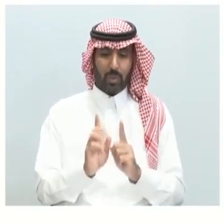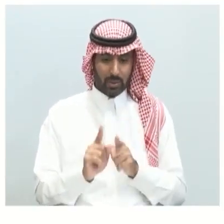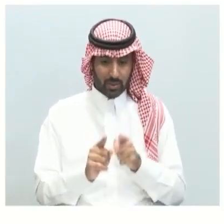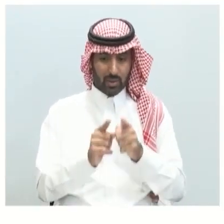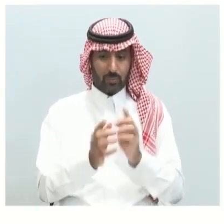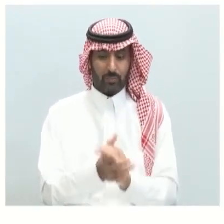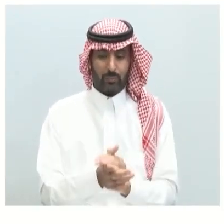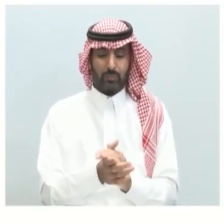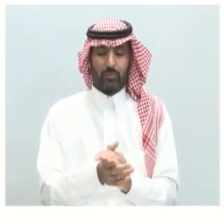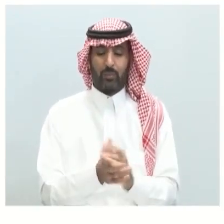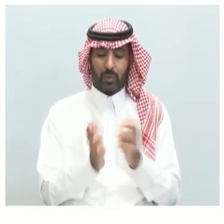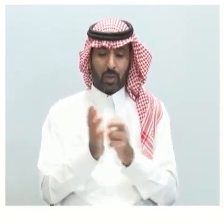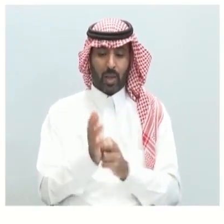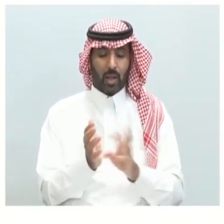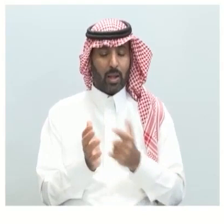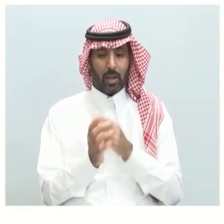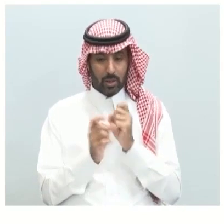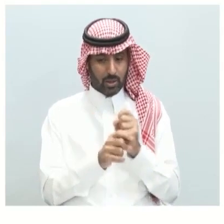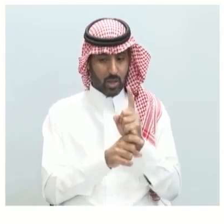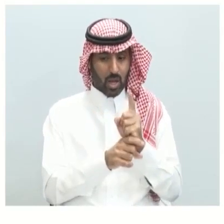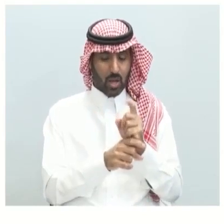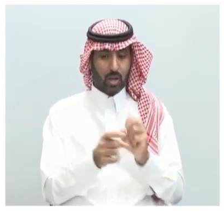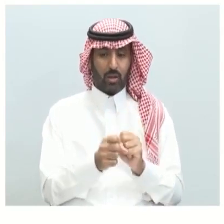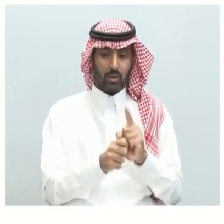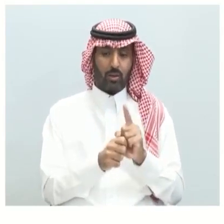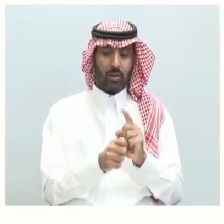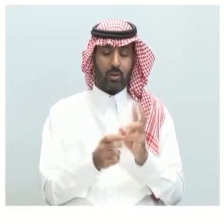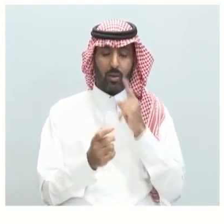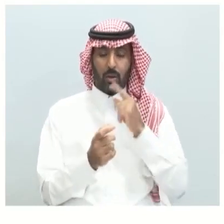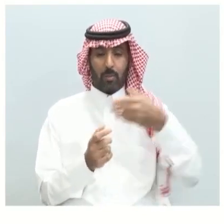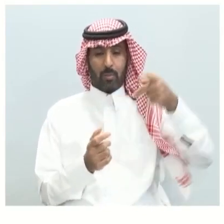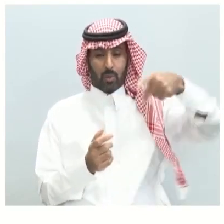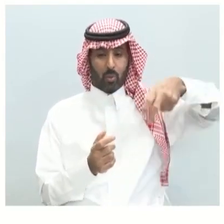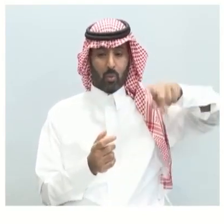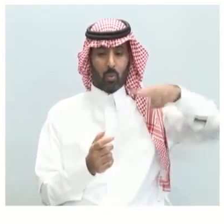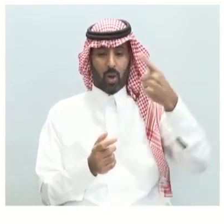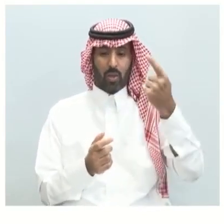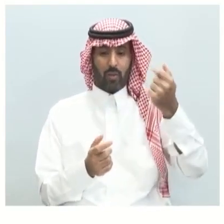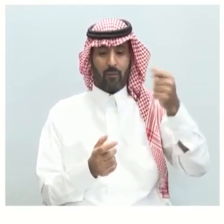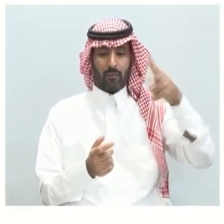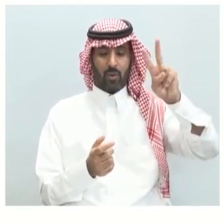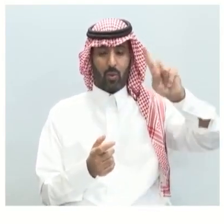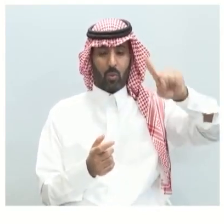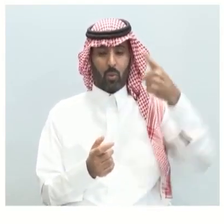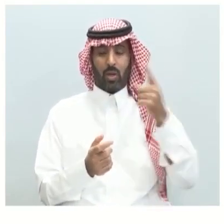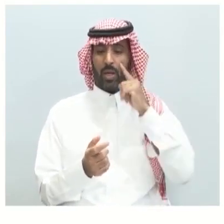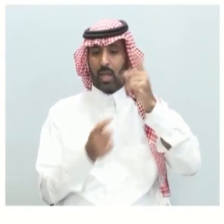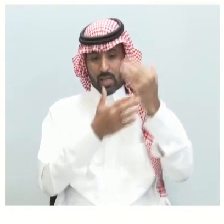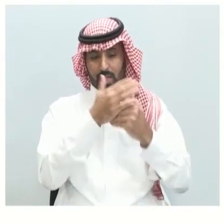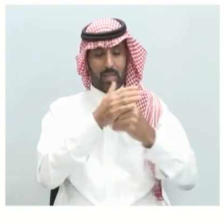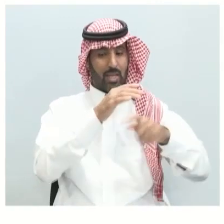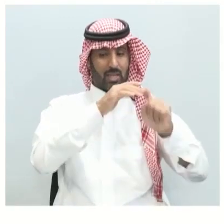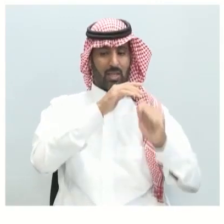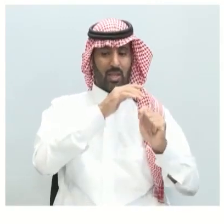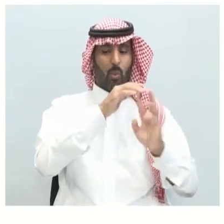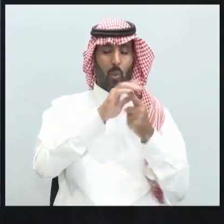الان القانون العام للغازات انظر انظر الان في 1 وعلى التي 1 اذا